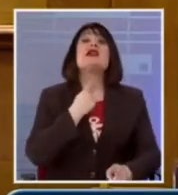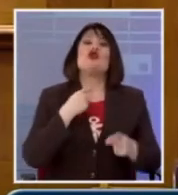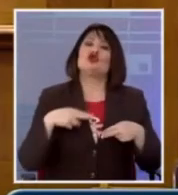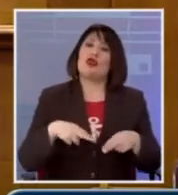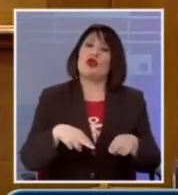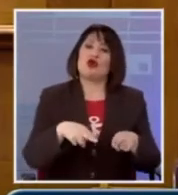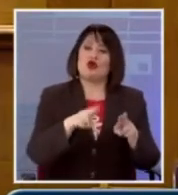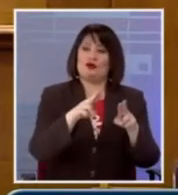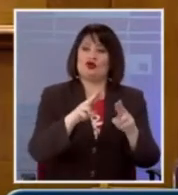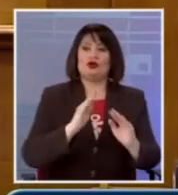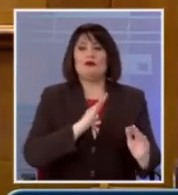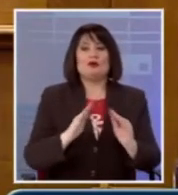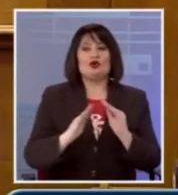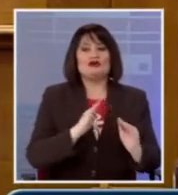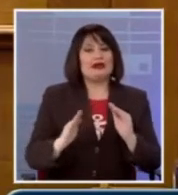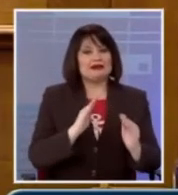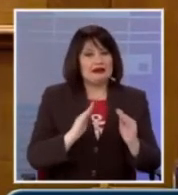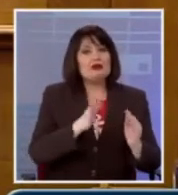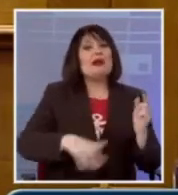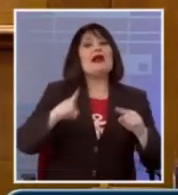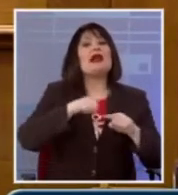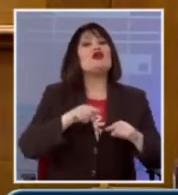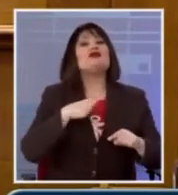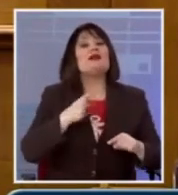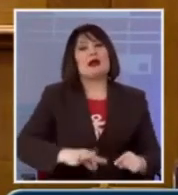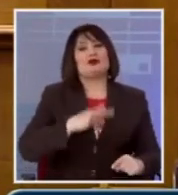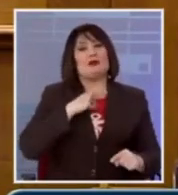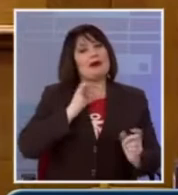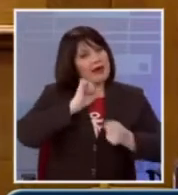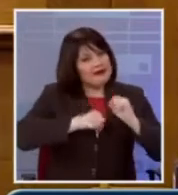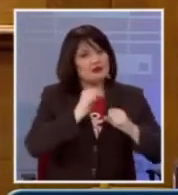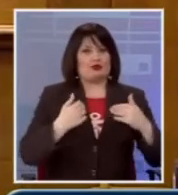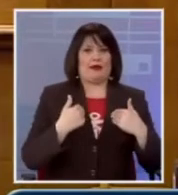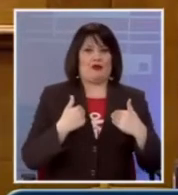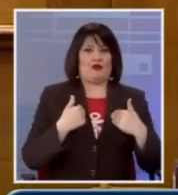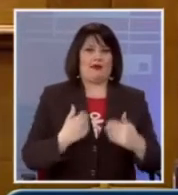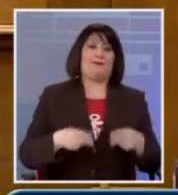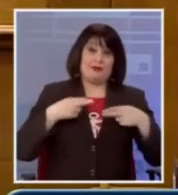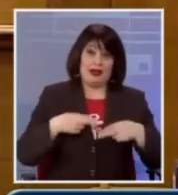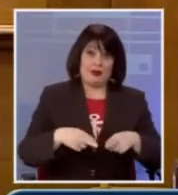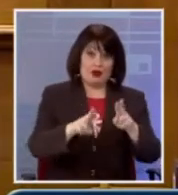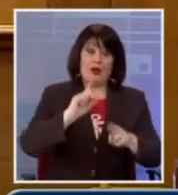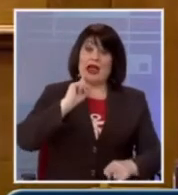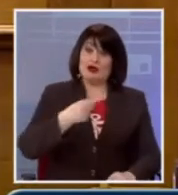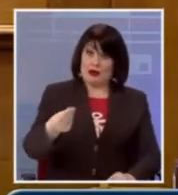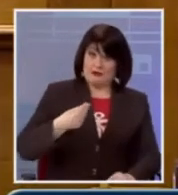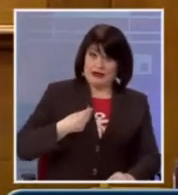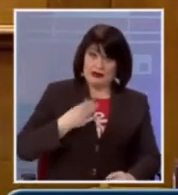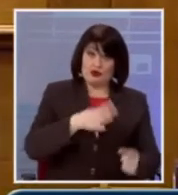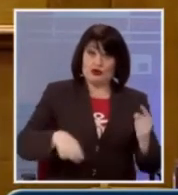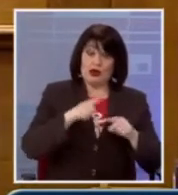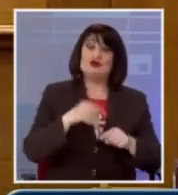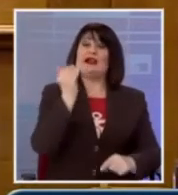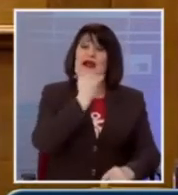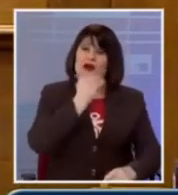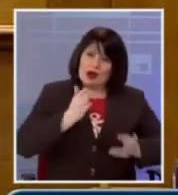της υπεράσπισης της θέλησης του λαού μας και της αξιοπρέπειάς του. Το μονόδρομο της εντολής να επιταχύνουμε